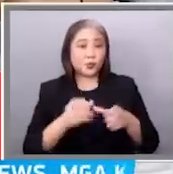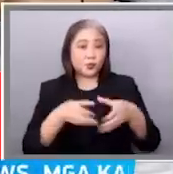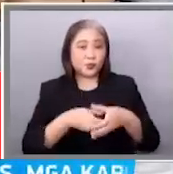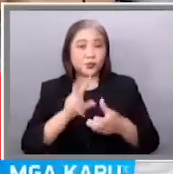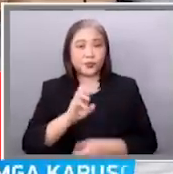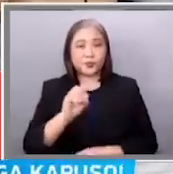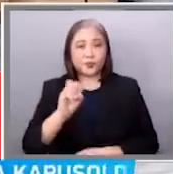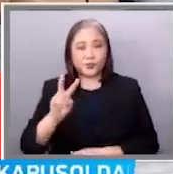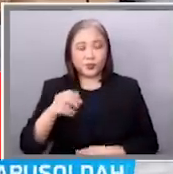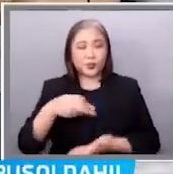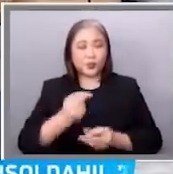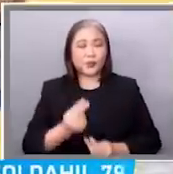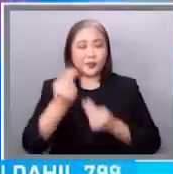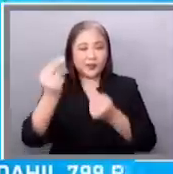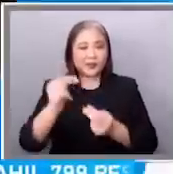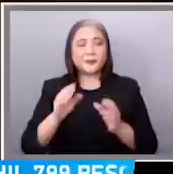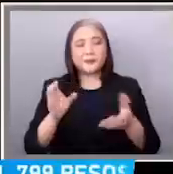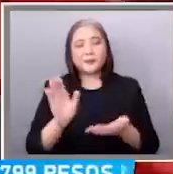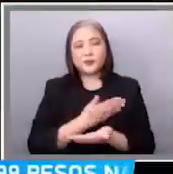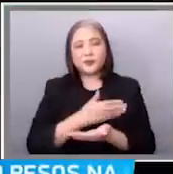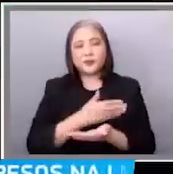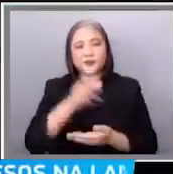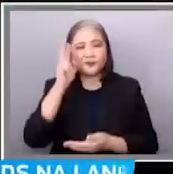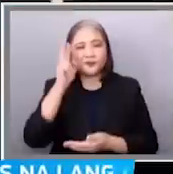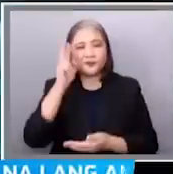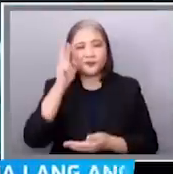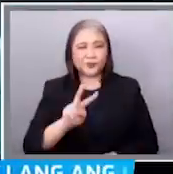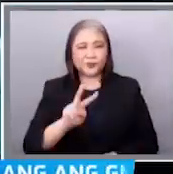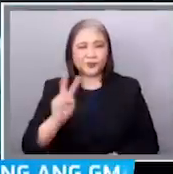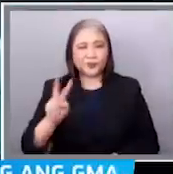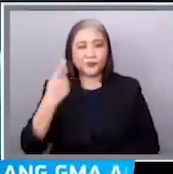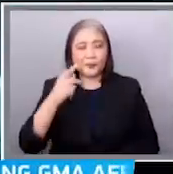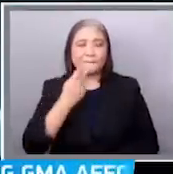2022 para sa Pink Venom.